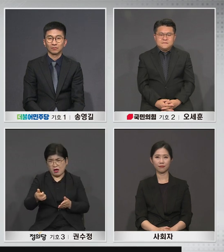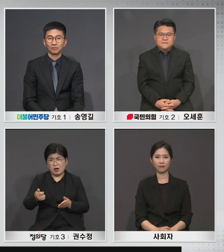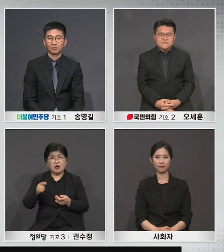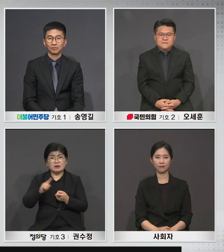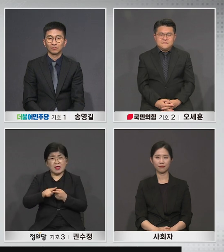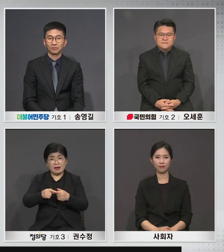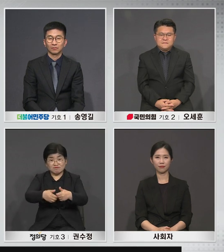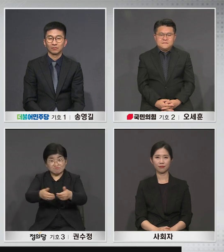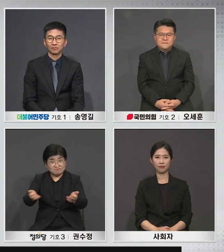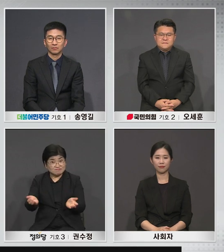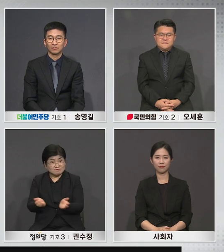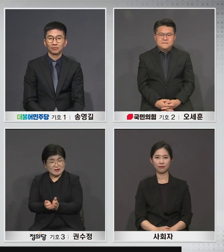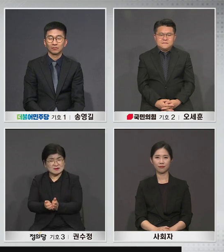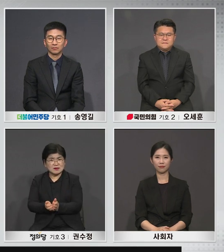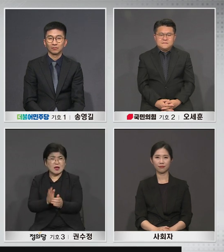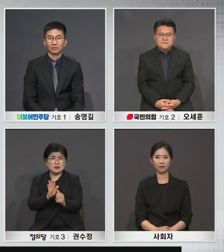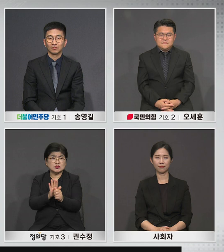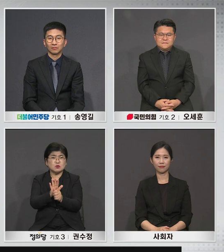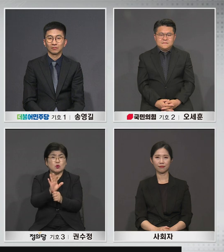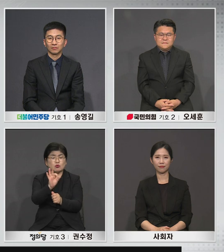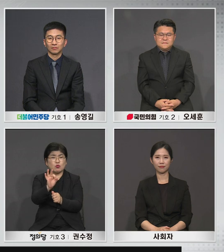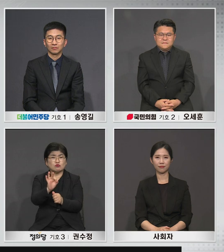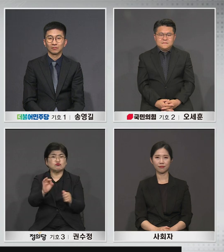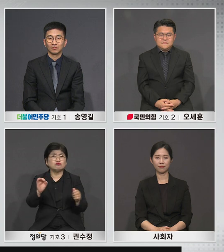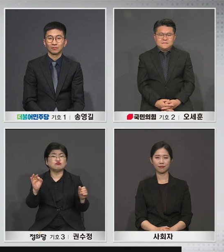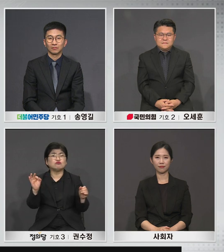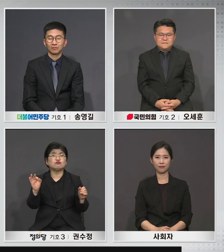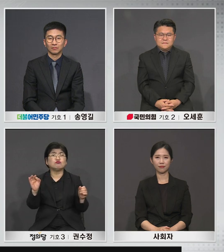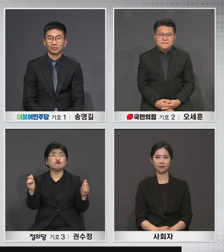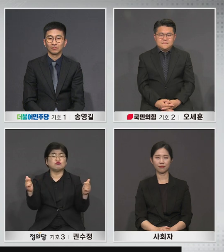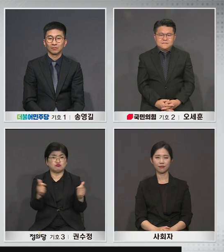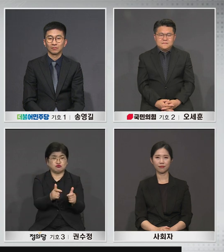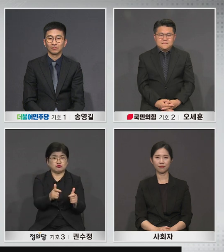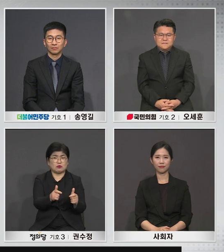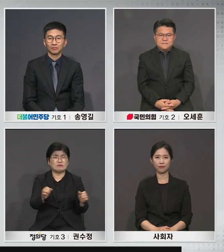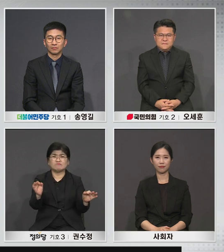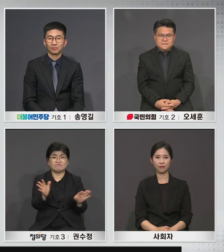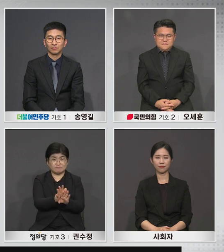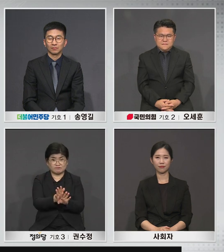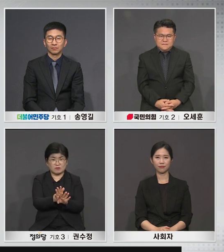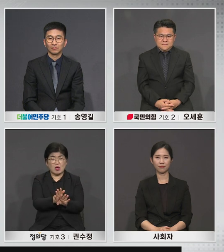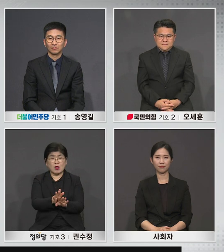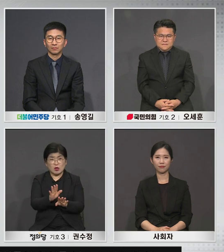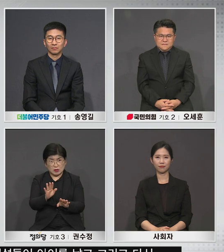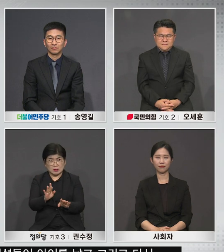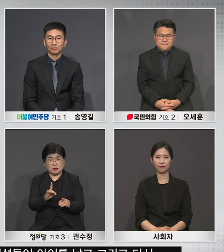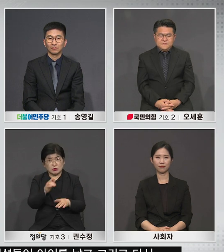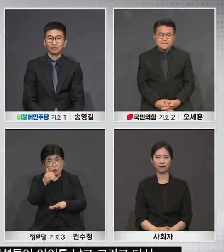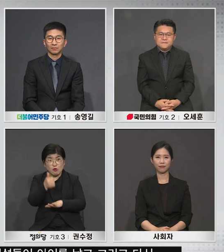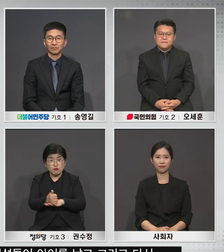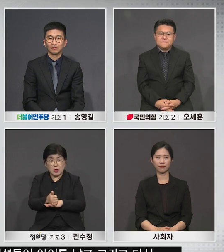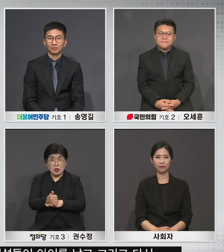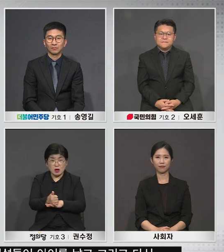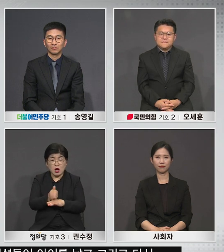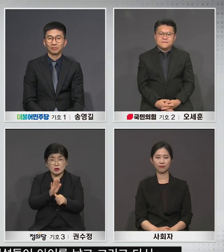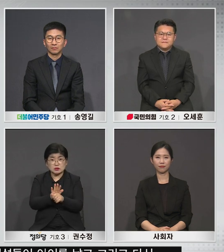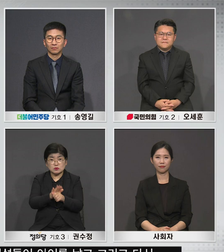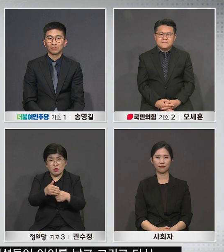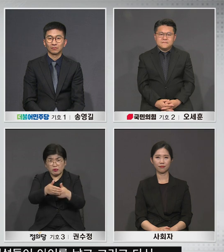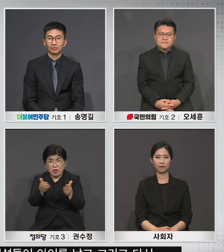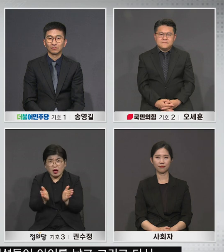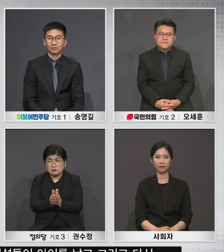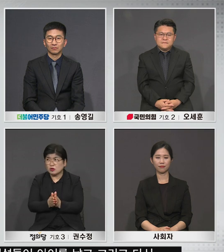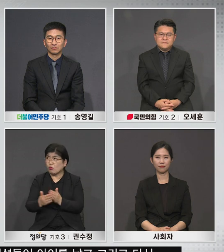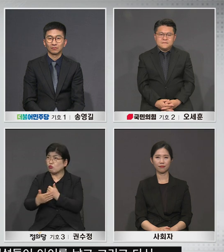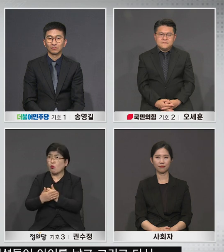지원금을 삭제하고 예산을 거기다 배정하지 않아서 그 지원단체에서 굉장히 애를 먹었던